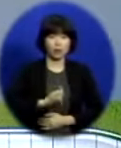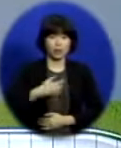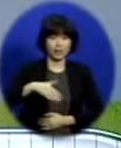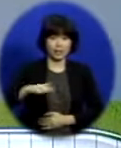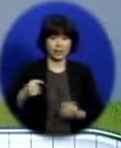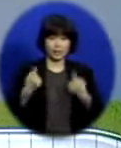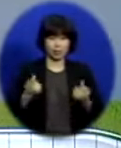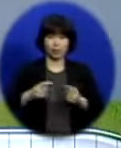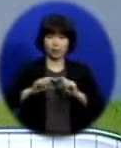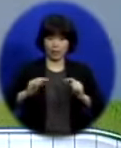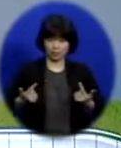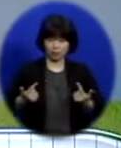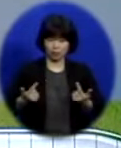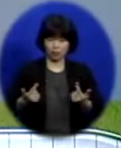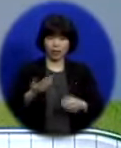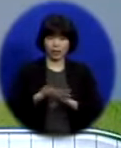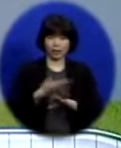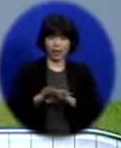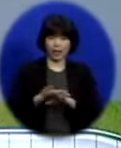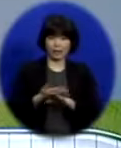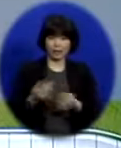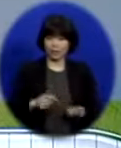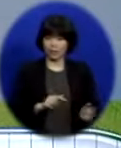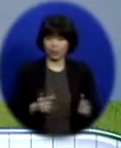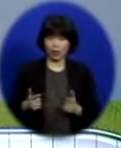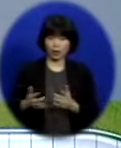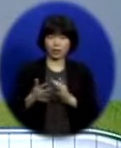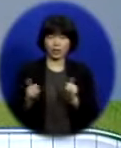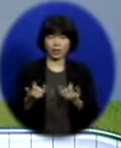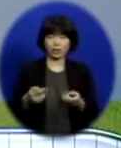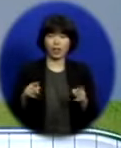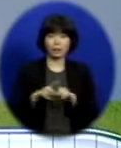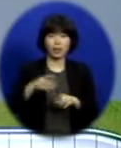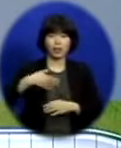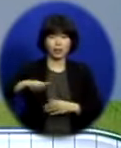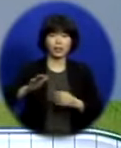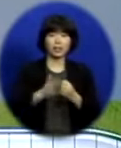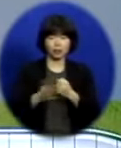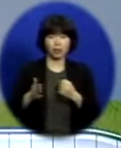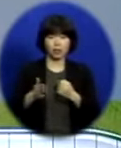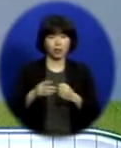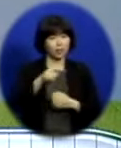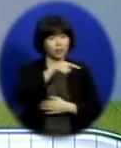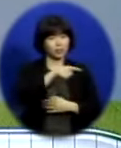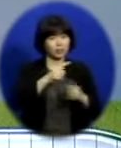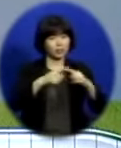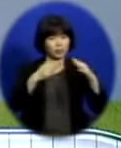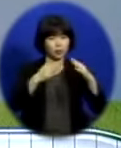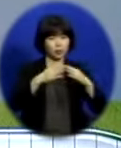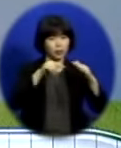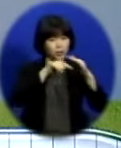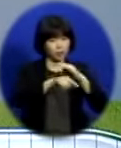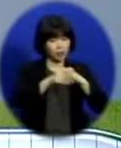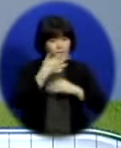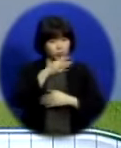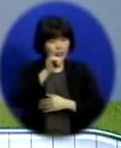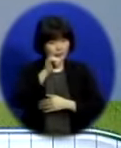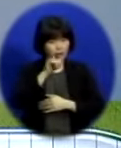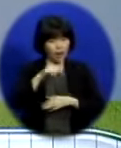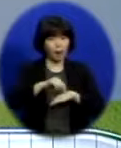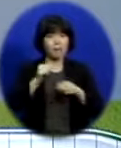아니고 일행도 있는 형편에 과연 제가 그렇게 할 수 있을까 하는 마음에 갈등이 있었어